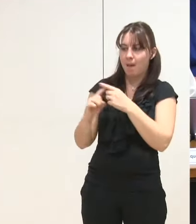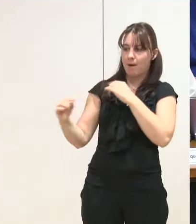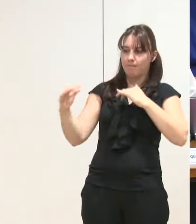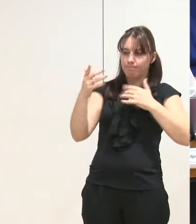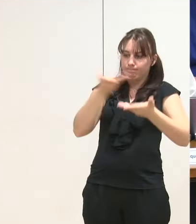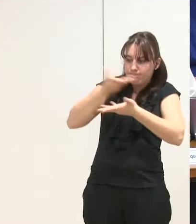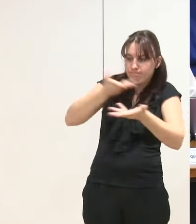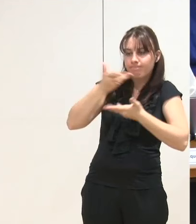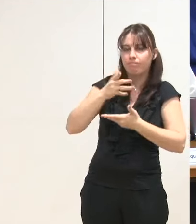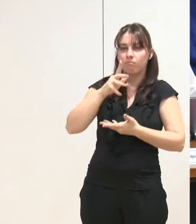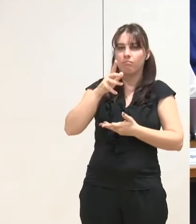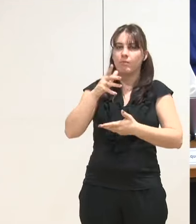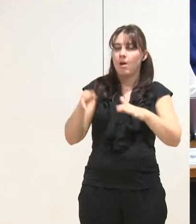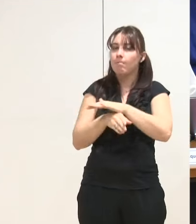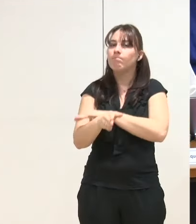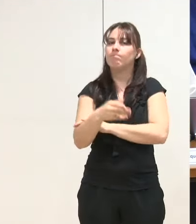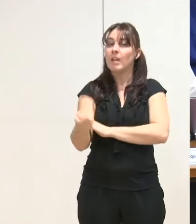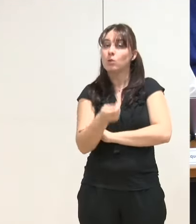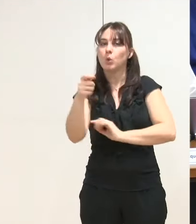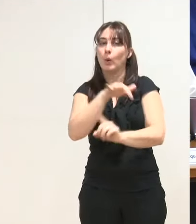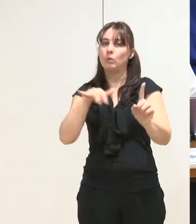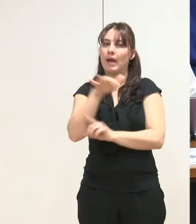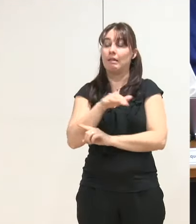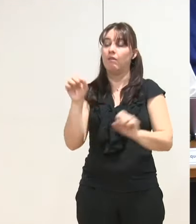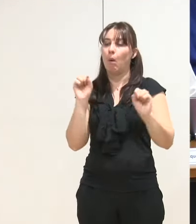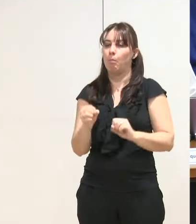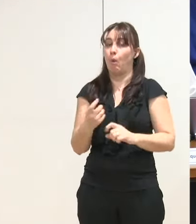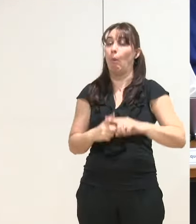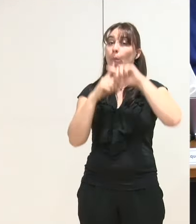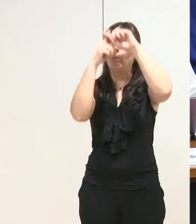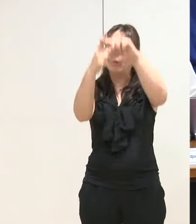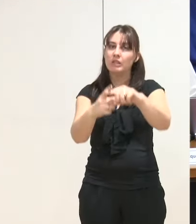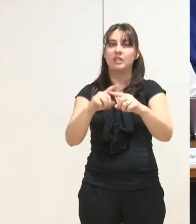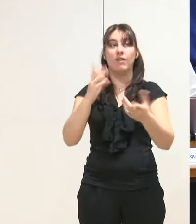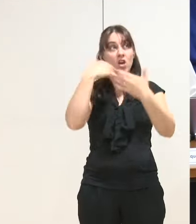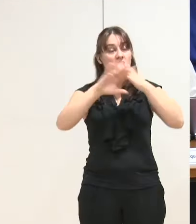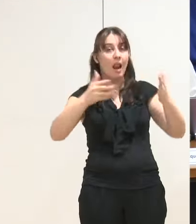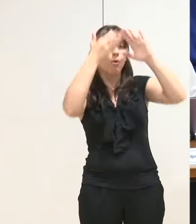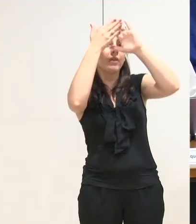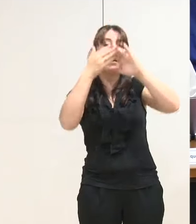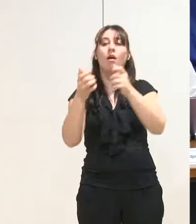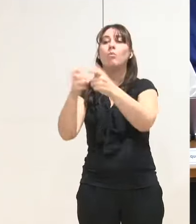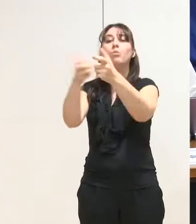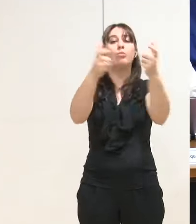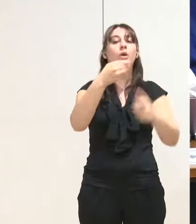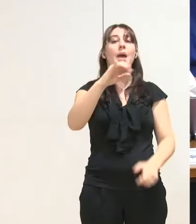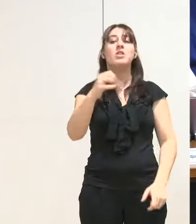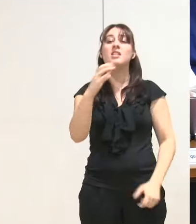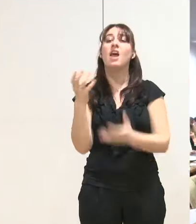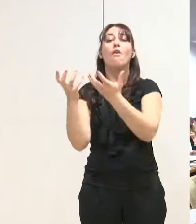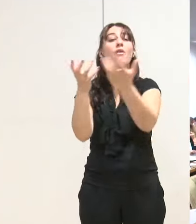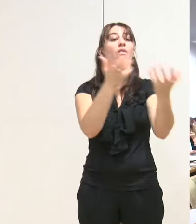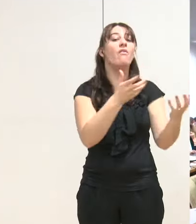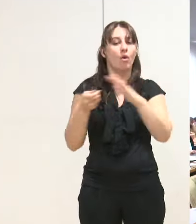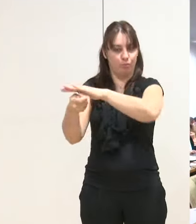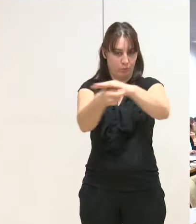socio-éducatives des sorties en montagne et pouvoir fournir un appui à toutes les MJC qui le souhaitent voilà je vous remercie je suis prêt à répondre à